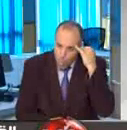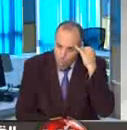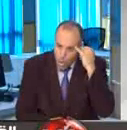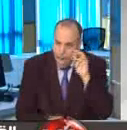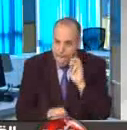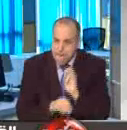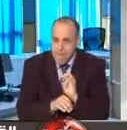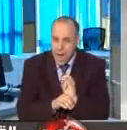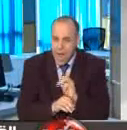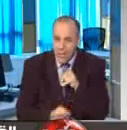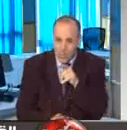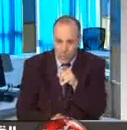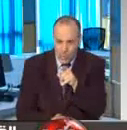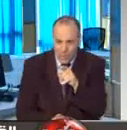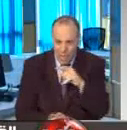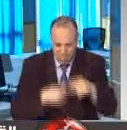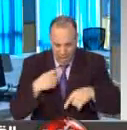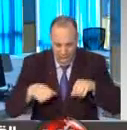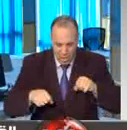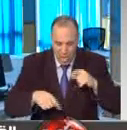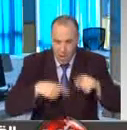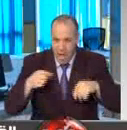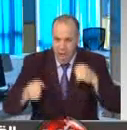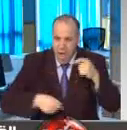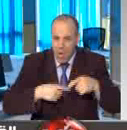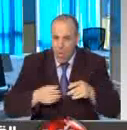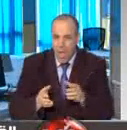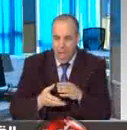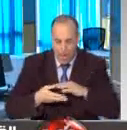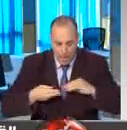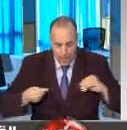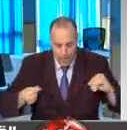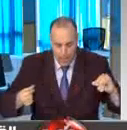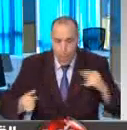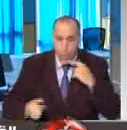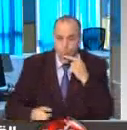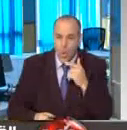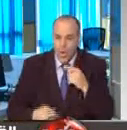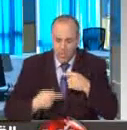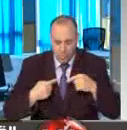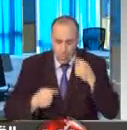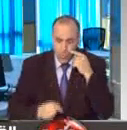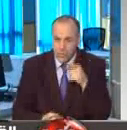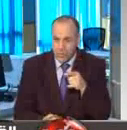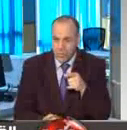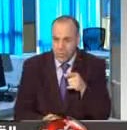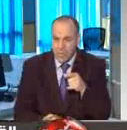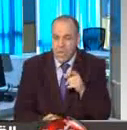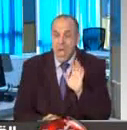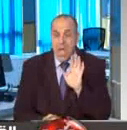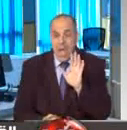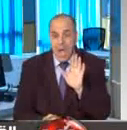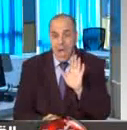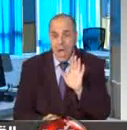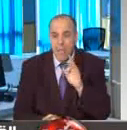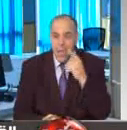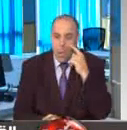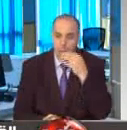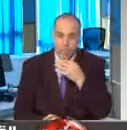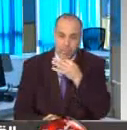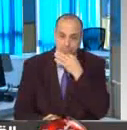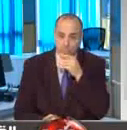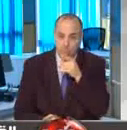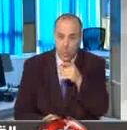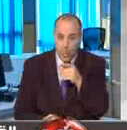بقايا الإطارات المطاطية وقطع قماش اختلفت أنواعه ومواد استغلها فاروق